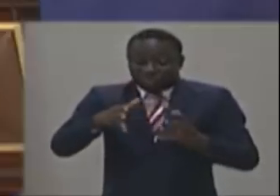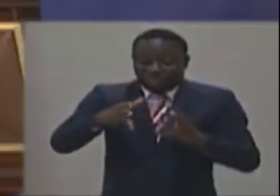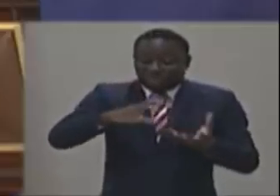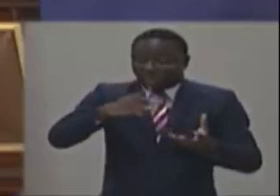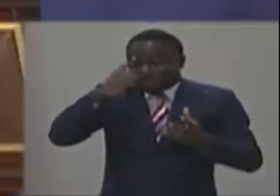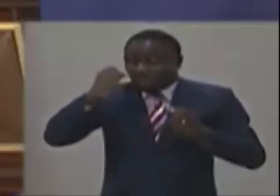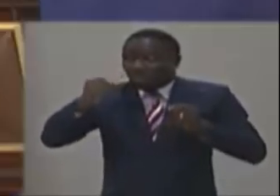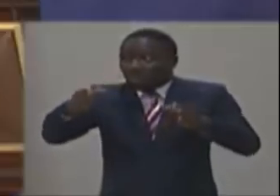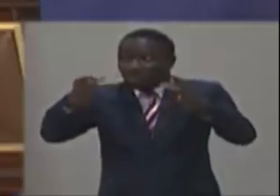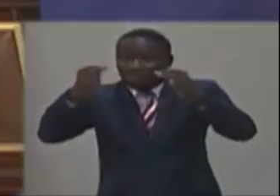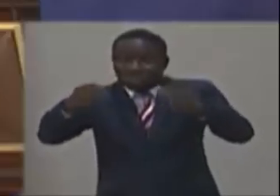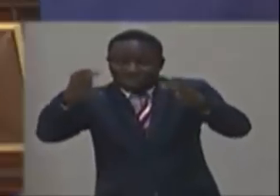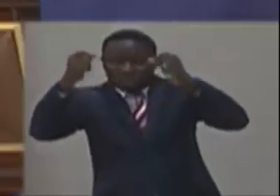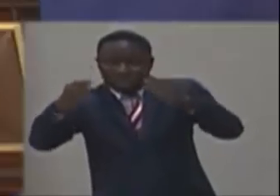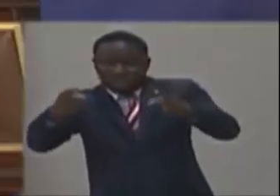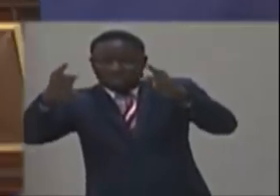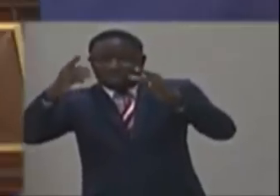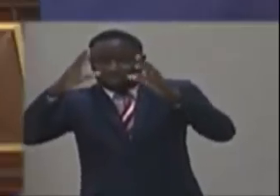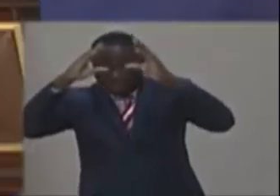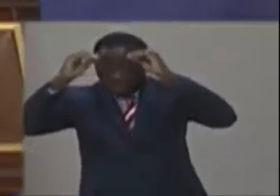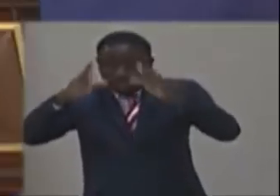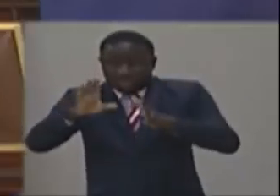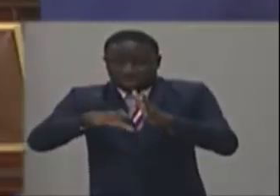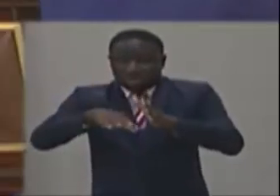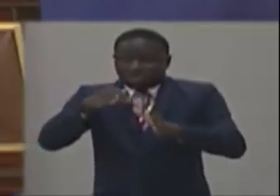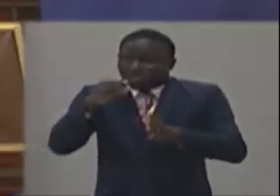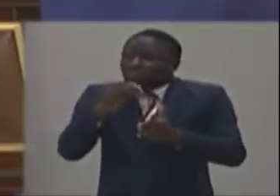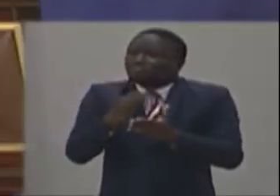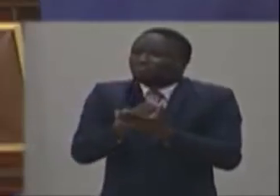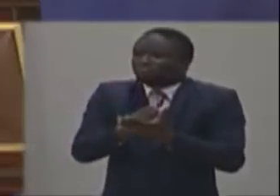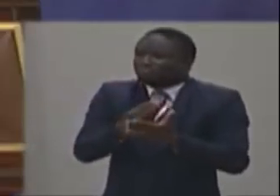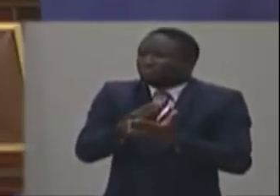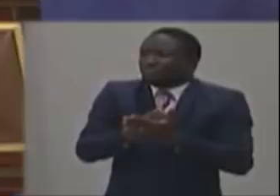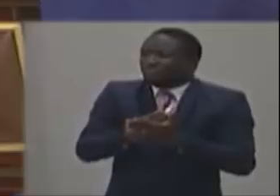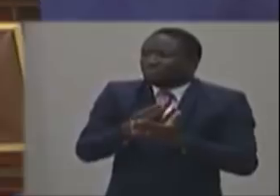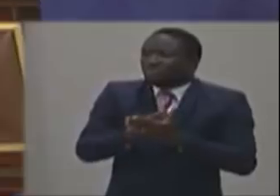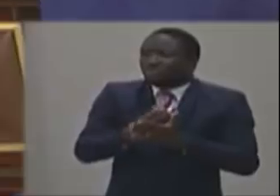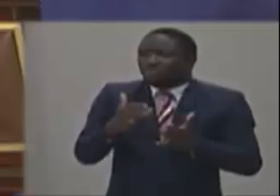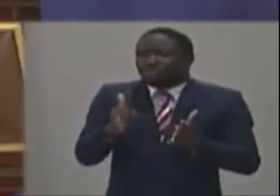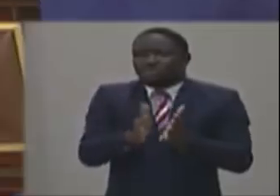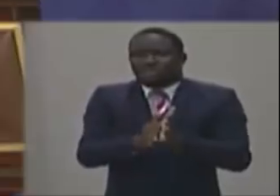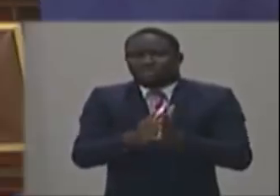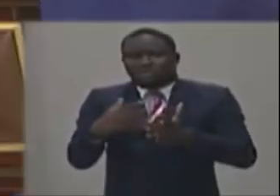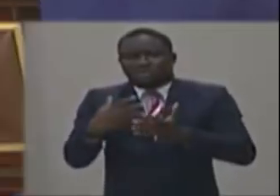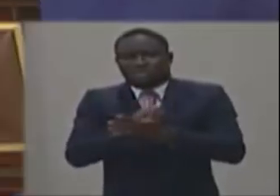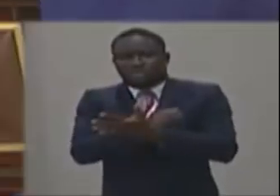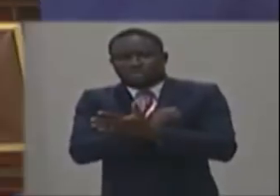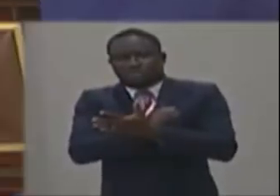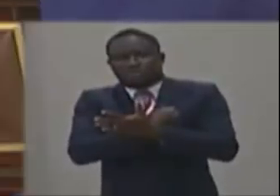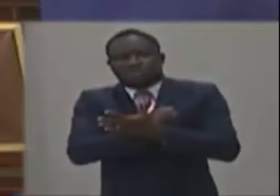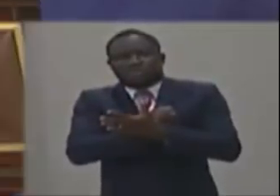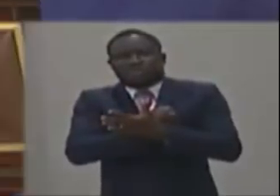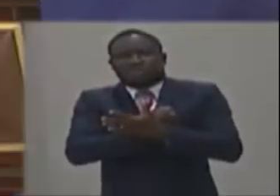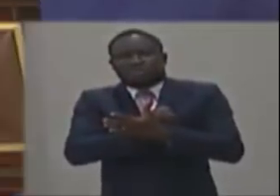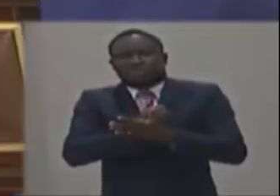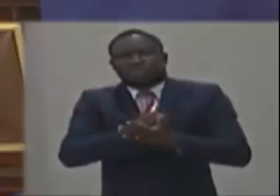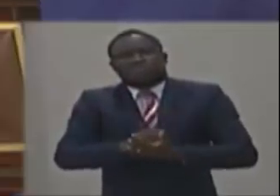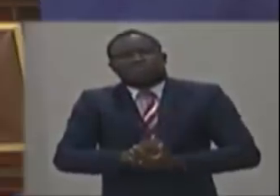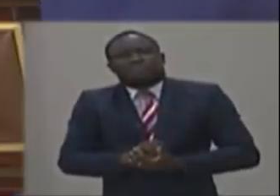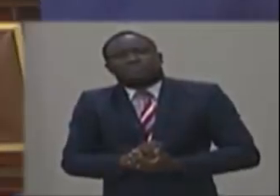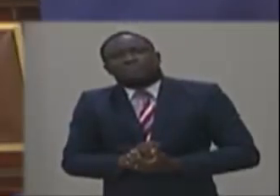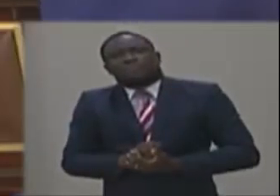que pressé, professeur, qui arrive à joindre une compensation salaire que nous te